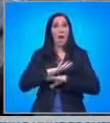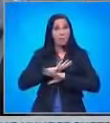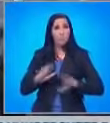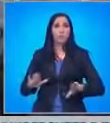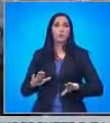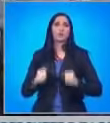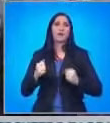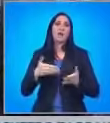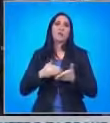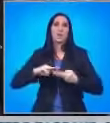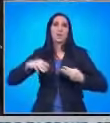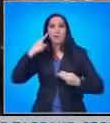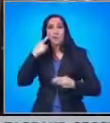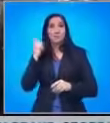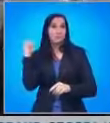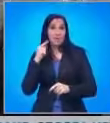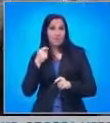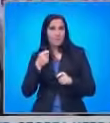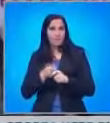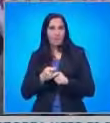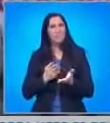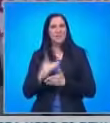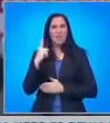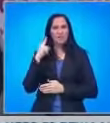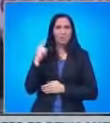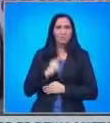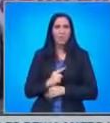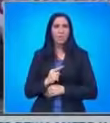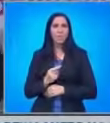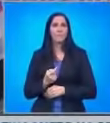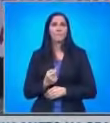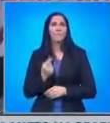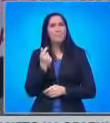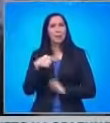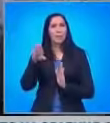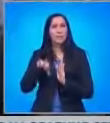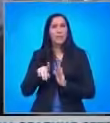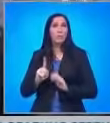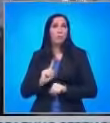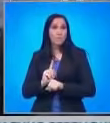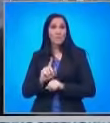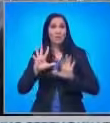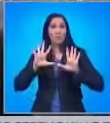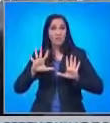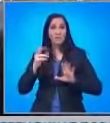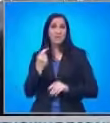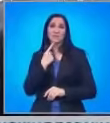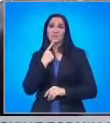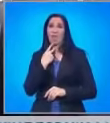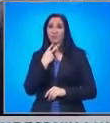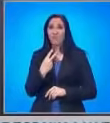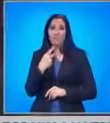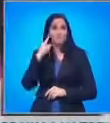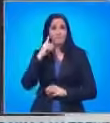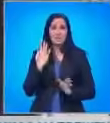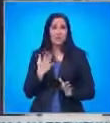здрава с антигенни тестове. Всеки ден си правите? През ден. И с малките намаления, които са в момента, 10 лева на 2 дни, смятайте. До кога